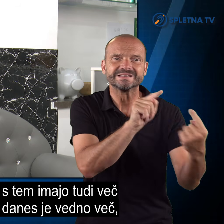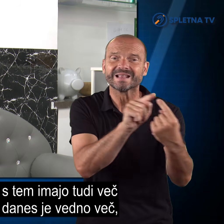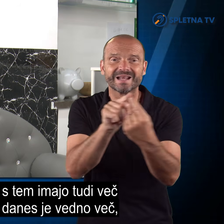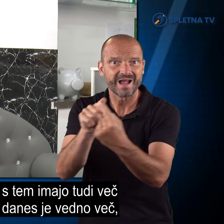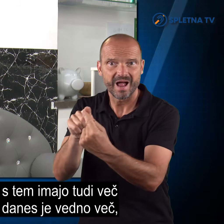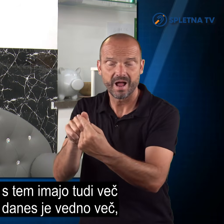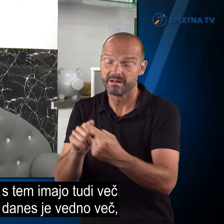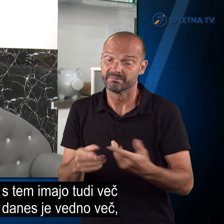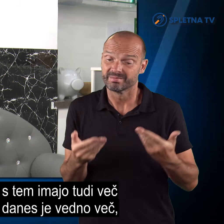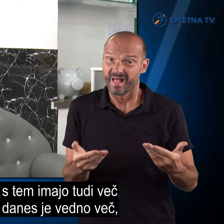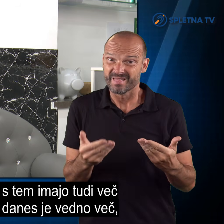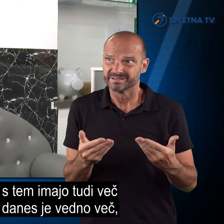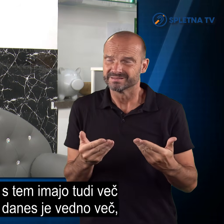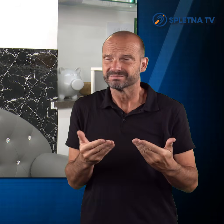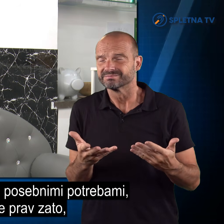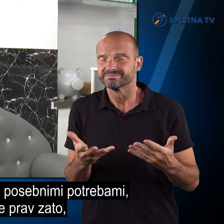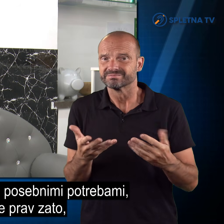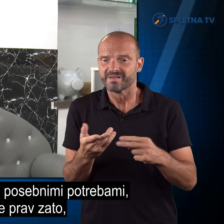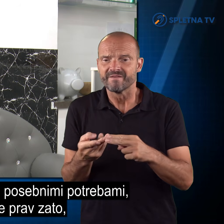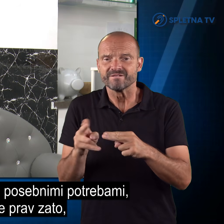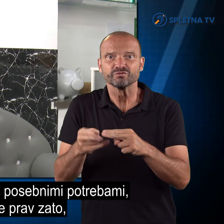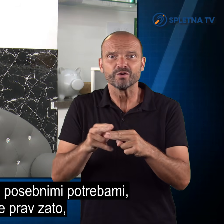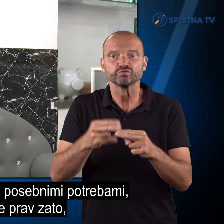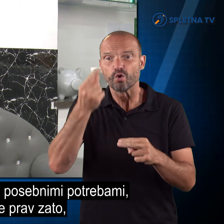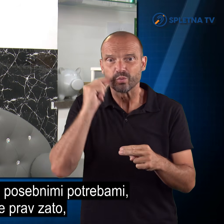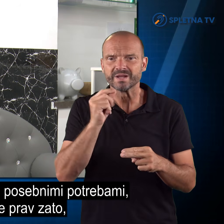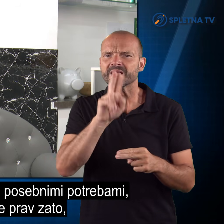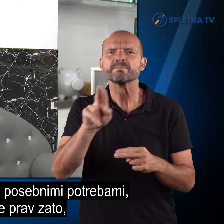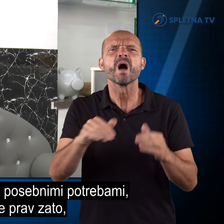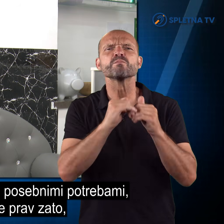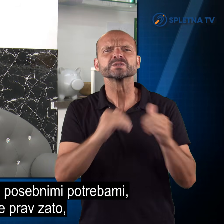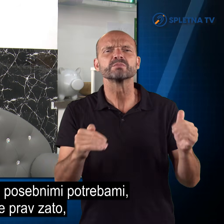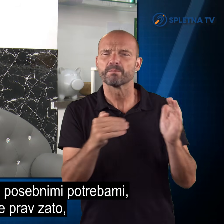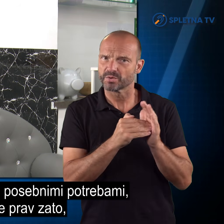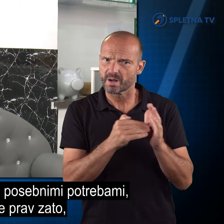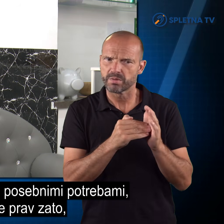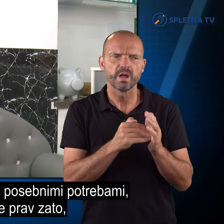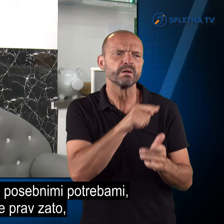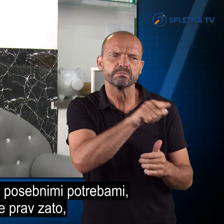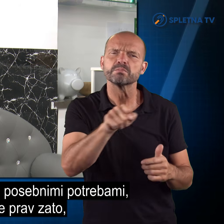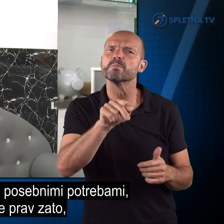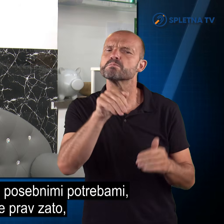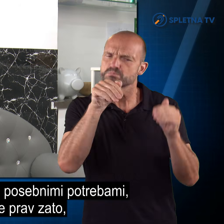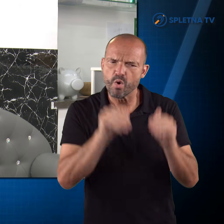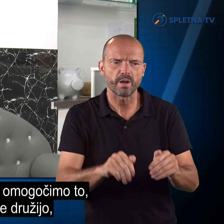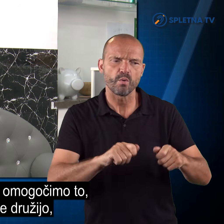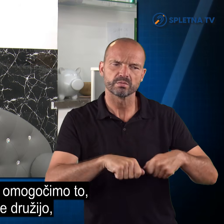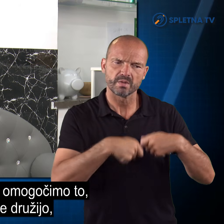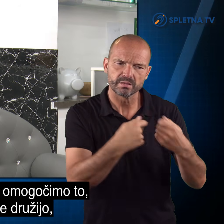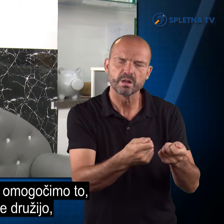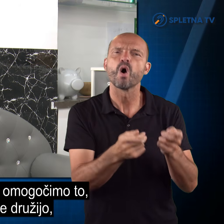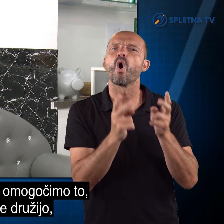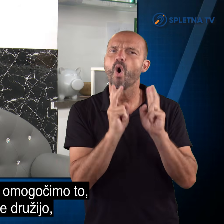stika in v bistvu danes je vedno več, bomo rekli, ljudi s posebnim potrebam, ki jim je prav za to, da jim